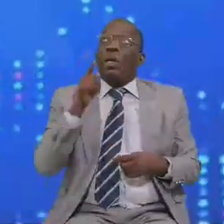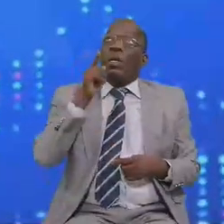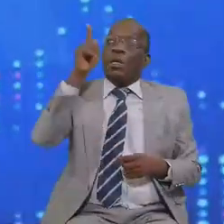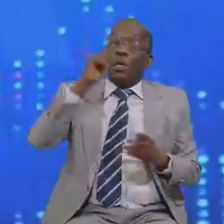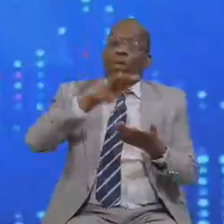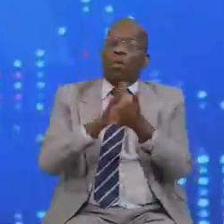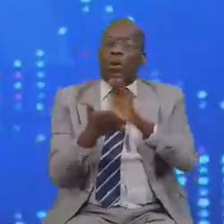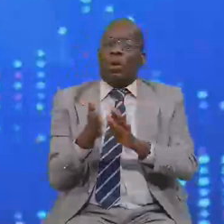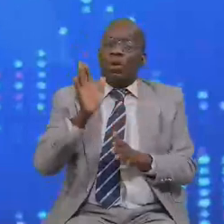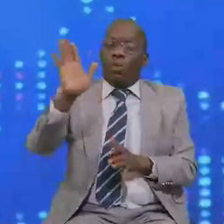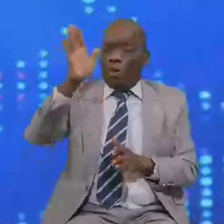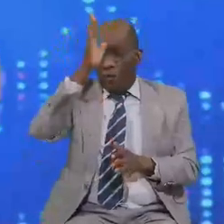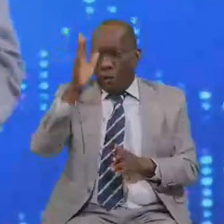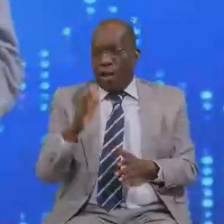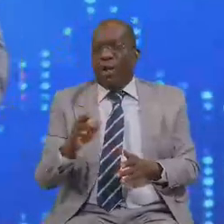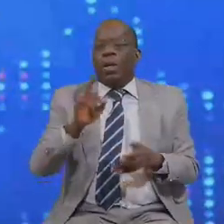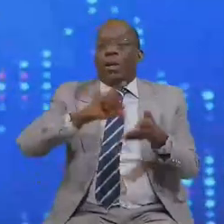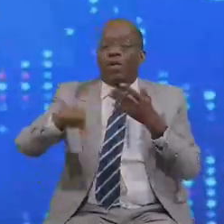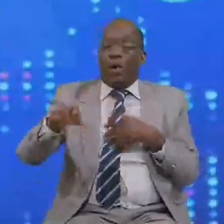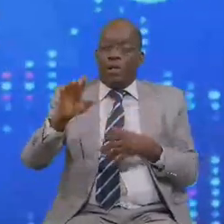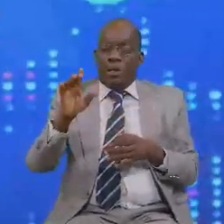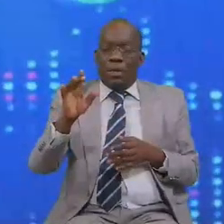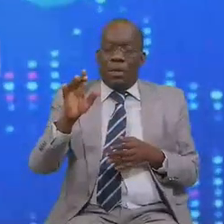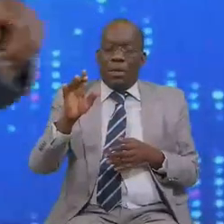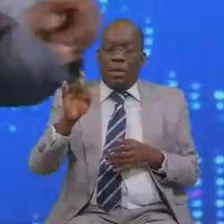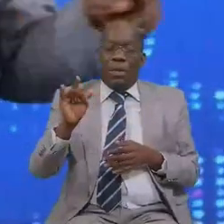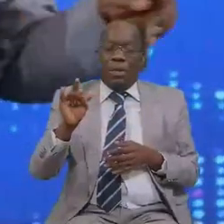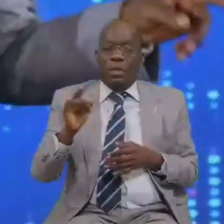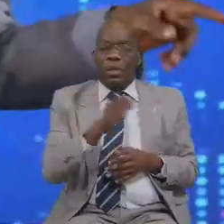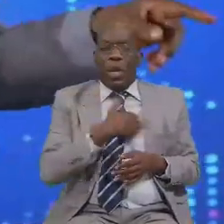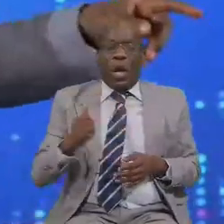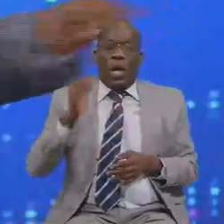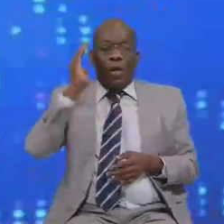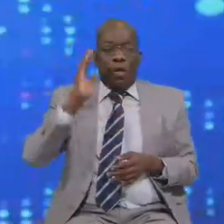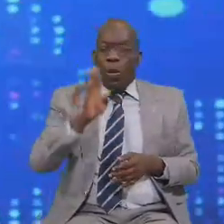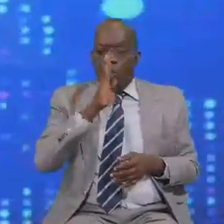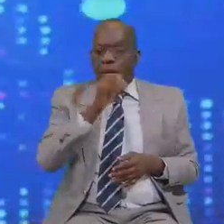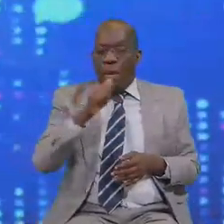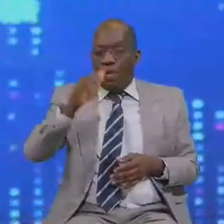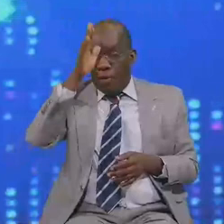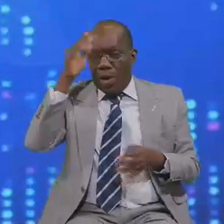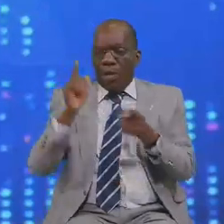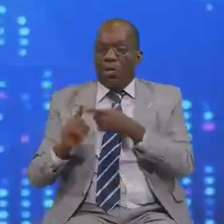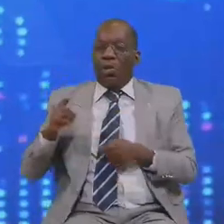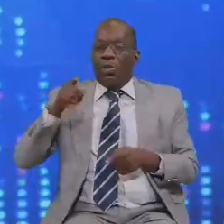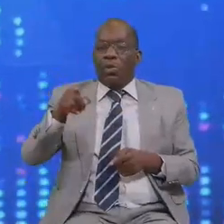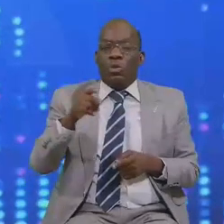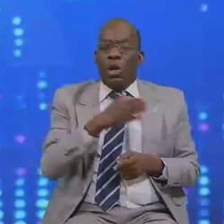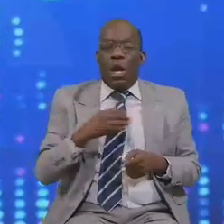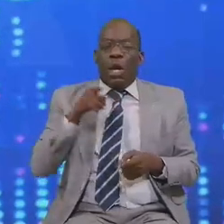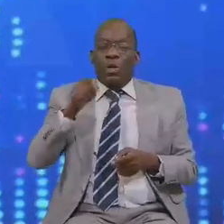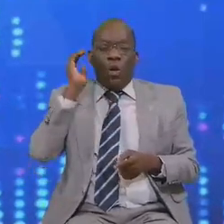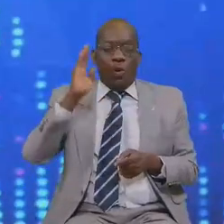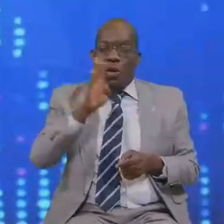le verset 18. Verset 18 dit, je serai pour vous un Père et vous serez pour moi des fils et